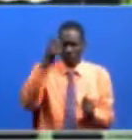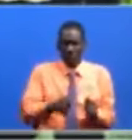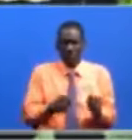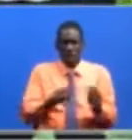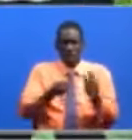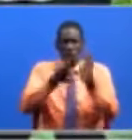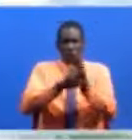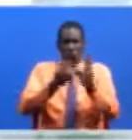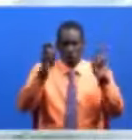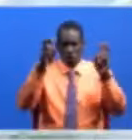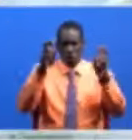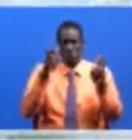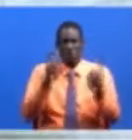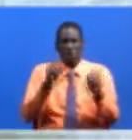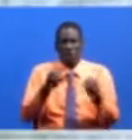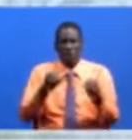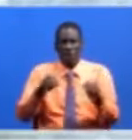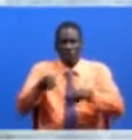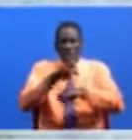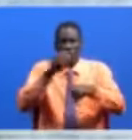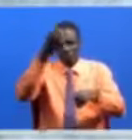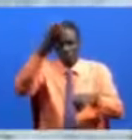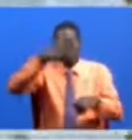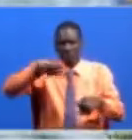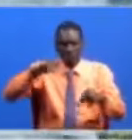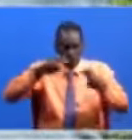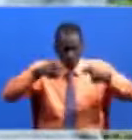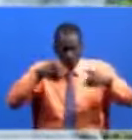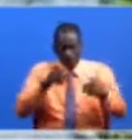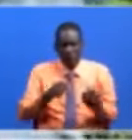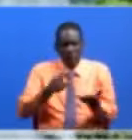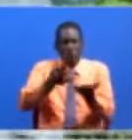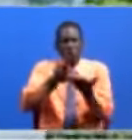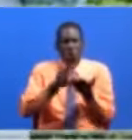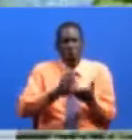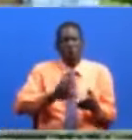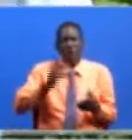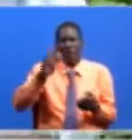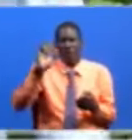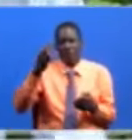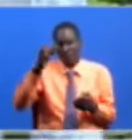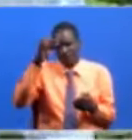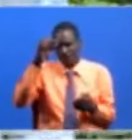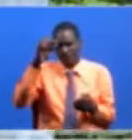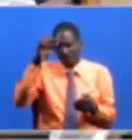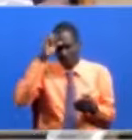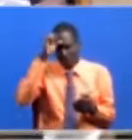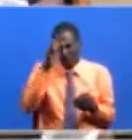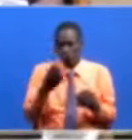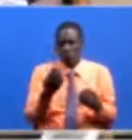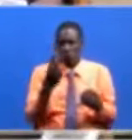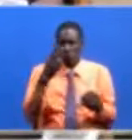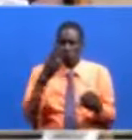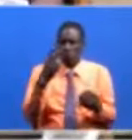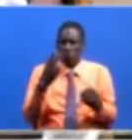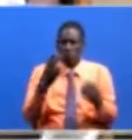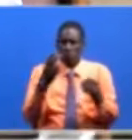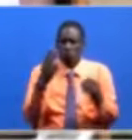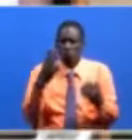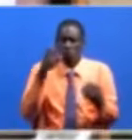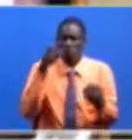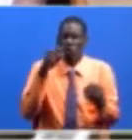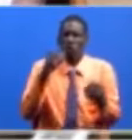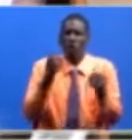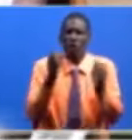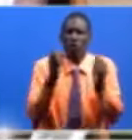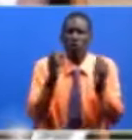katika bunge la kitaifa itaangazia. Deni la serikali ya Kenya Kwanza ni ya trilioni 2.4 tangu Kenya Kwanza